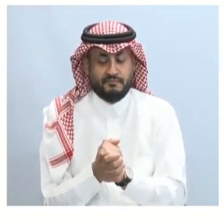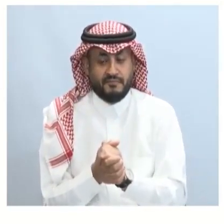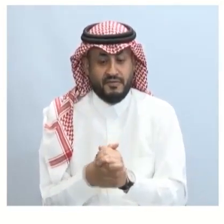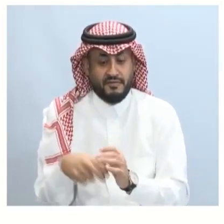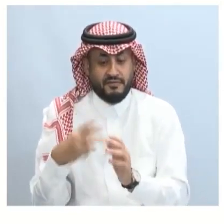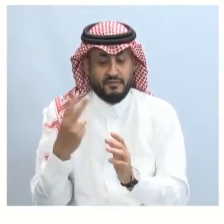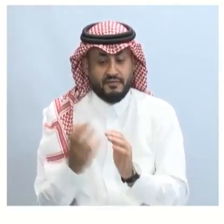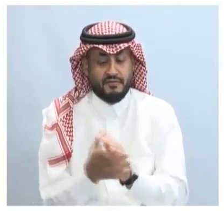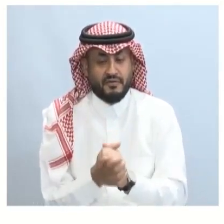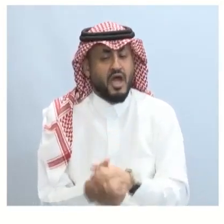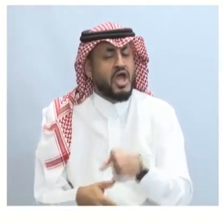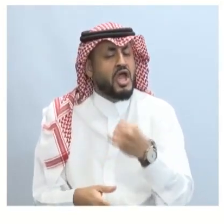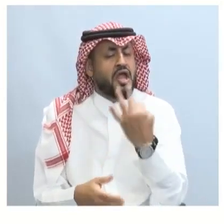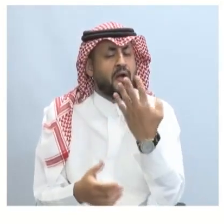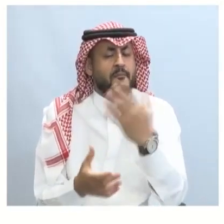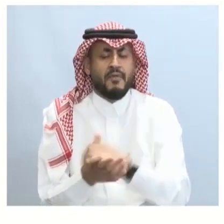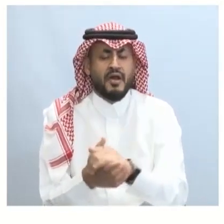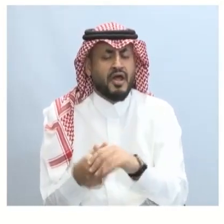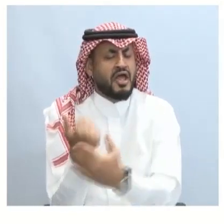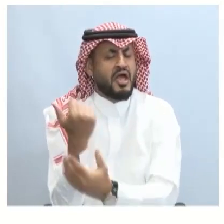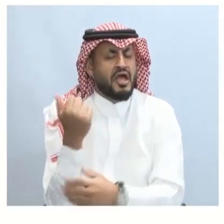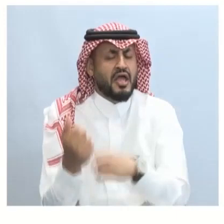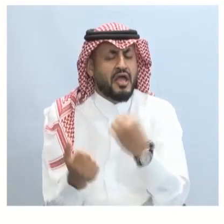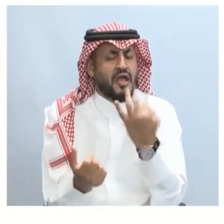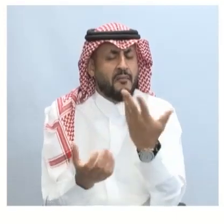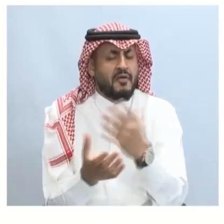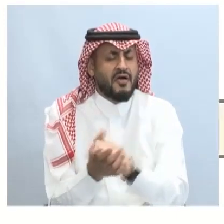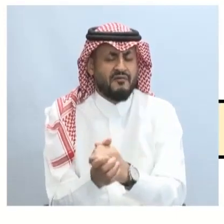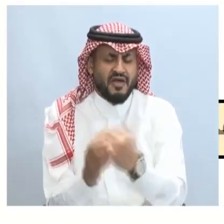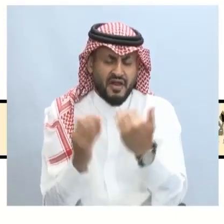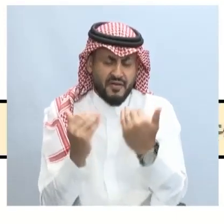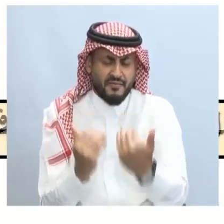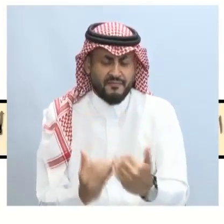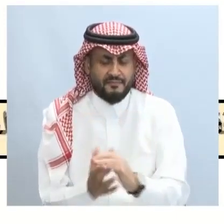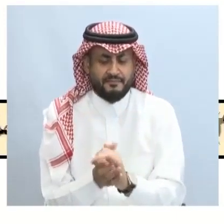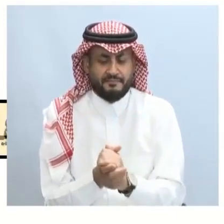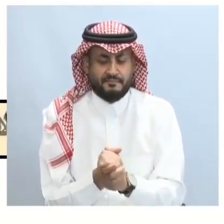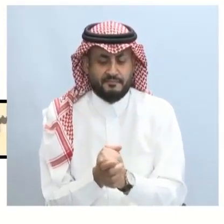عدد مرات الغسل والتيسير في ذلك